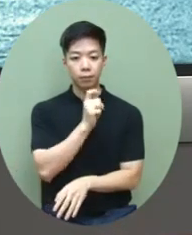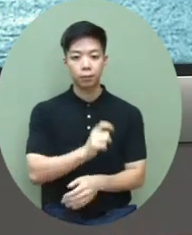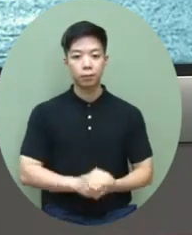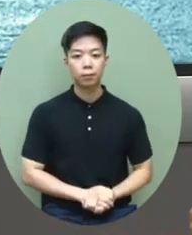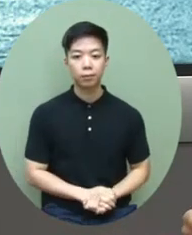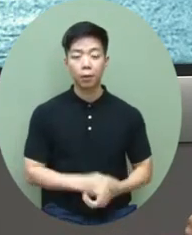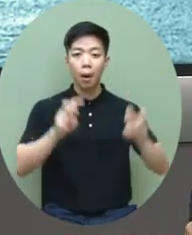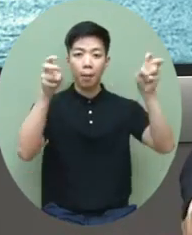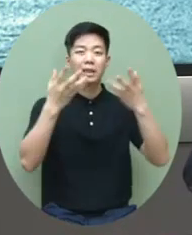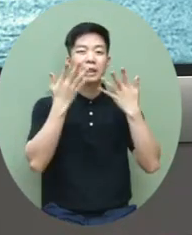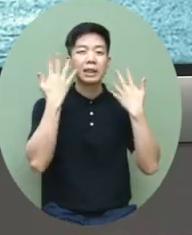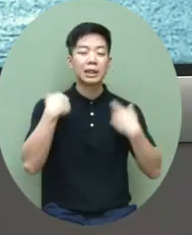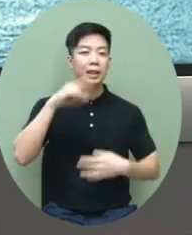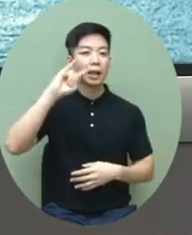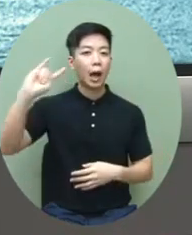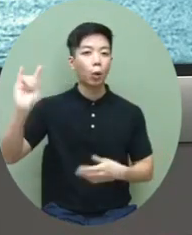療。思考症就